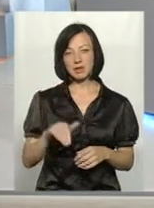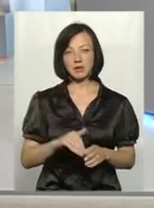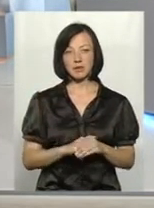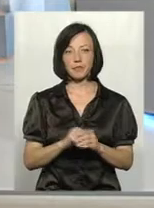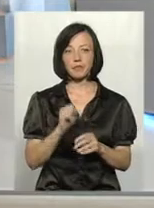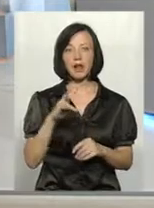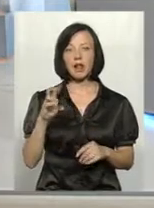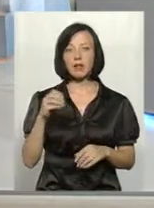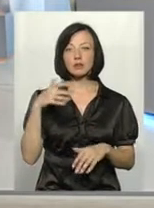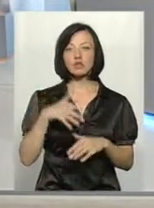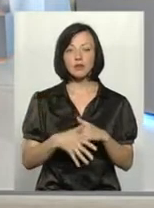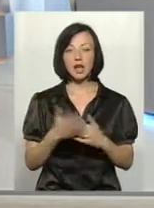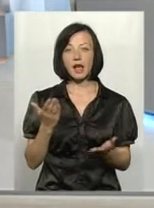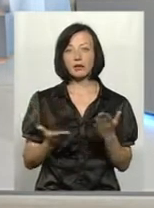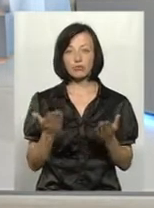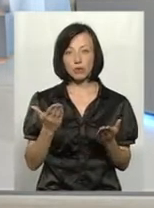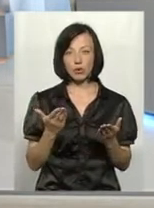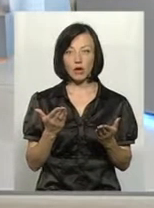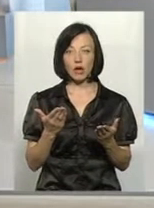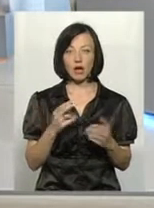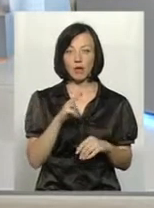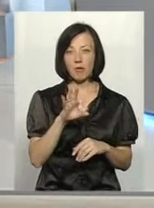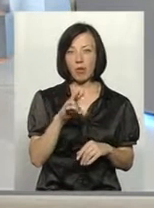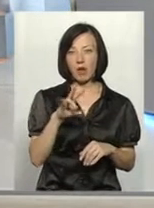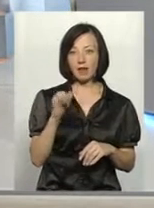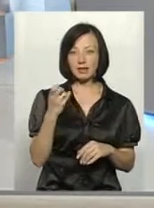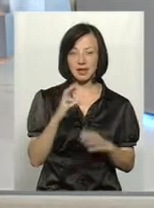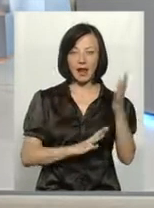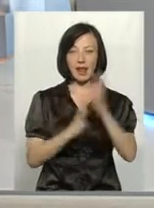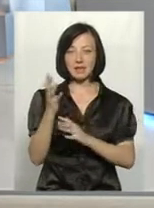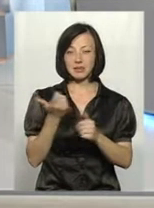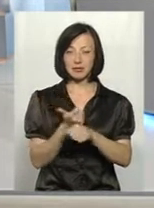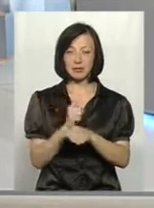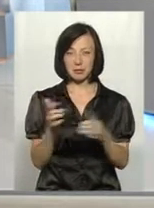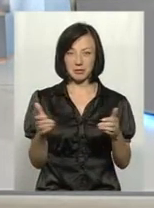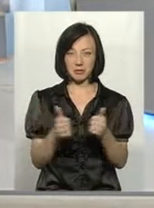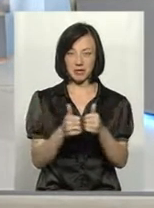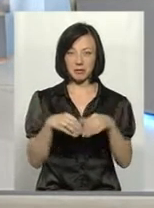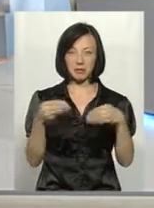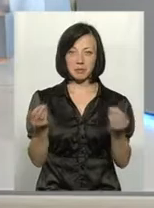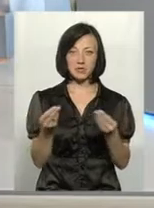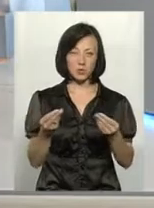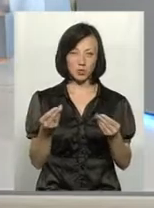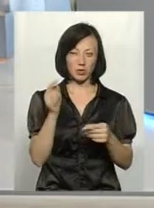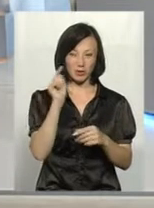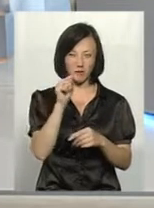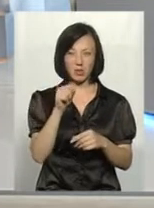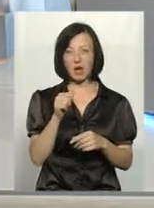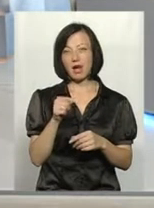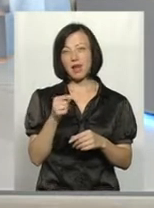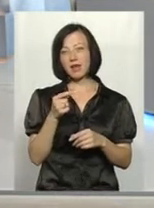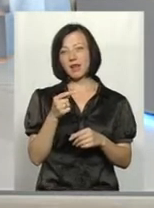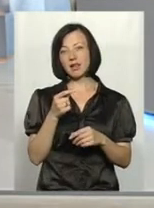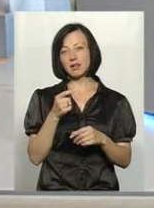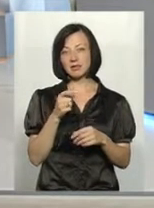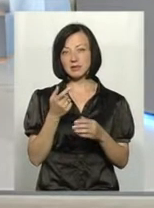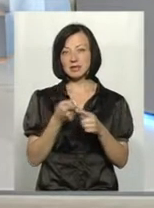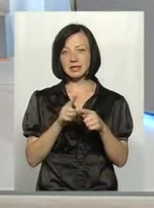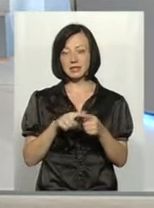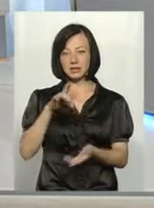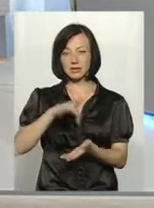Але щоб ми розуміли, якщо ми підемо на Полісся туди, в ліси, ближче на піски, там ціна землі менша, на південь менша. Оце золоте. А